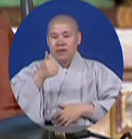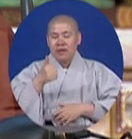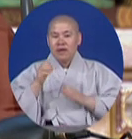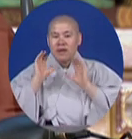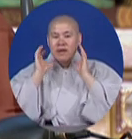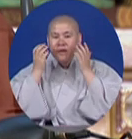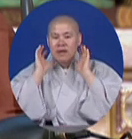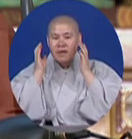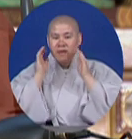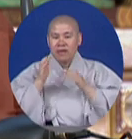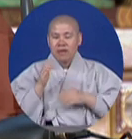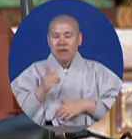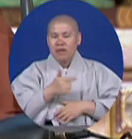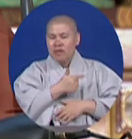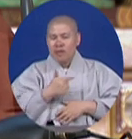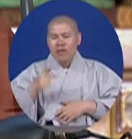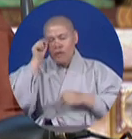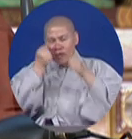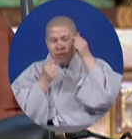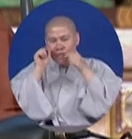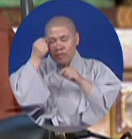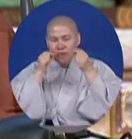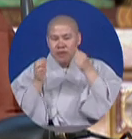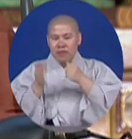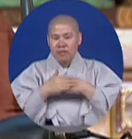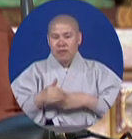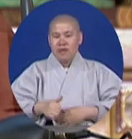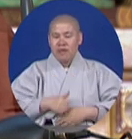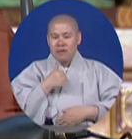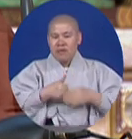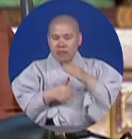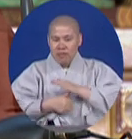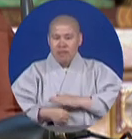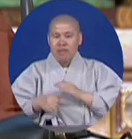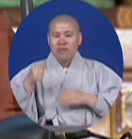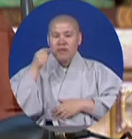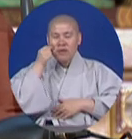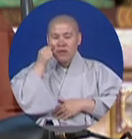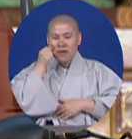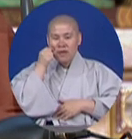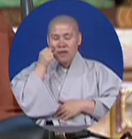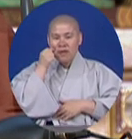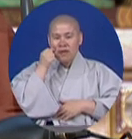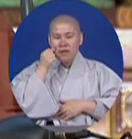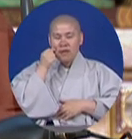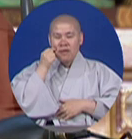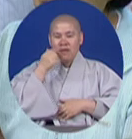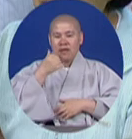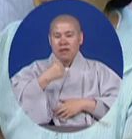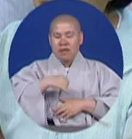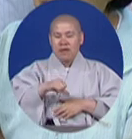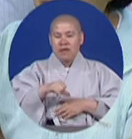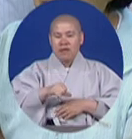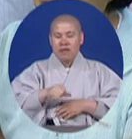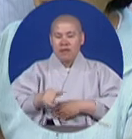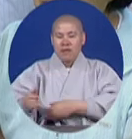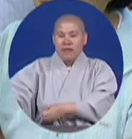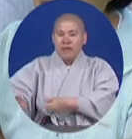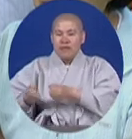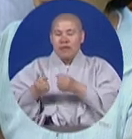어린아이가 하도 울어서 화를 못 참아서 아이를 번쩍 들어서 저 창 너머로